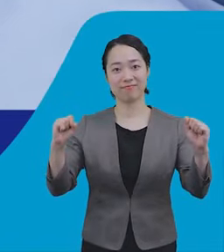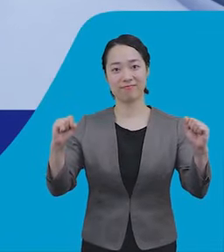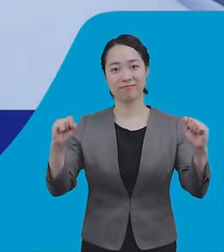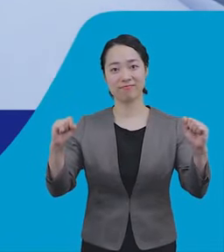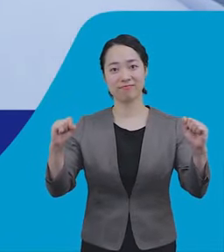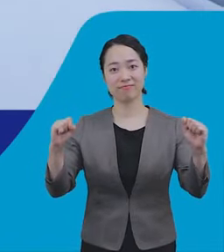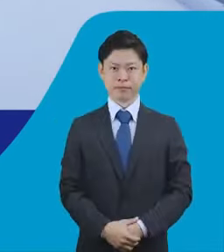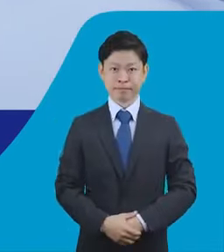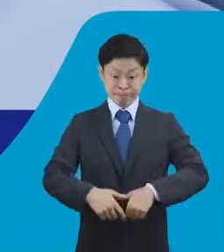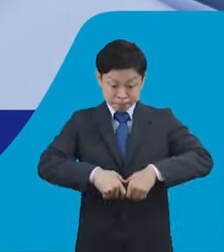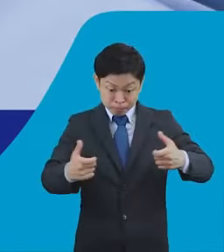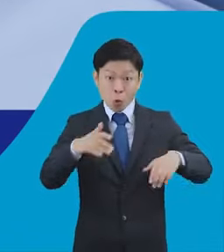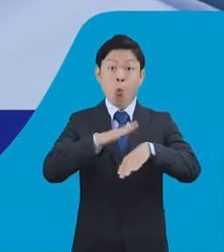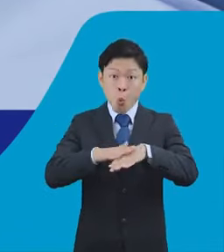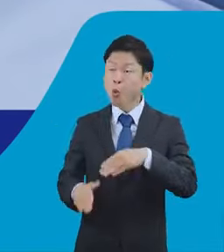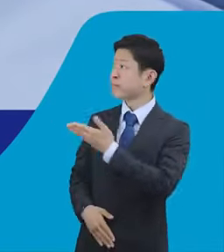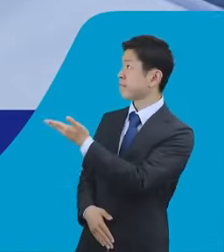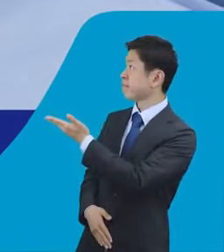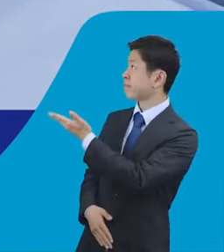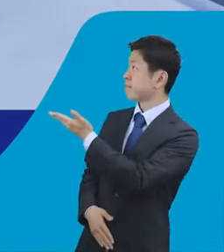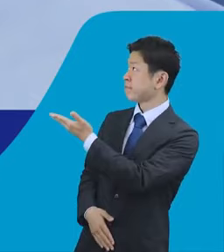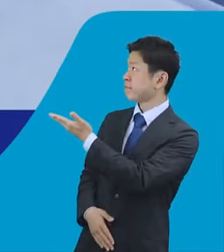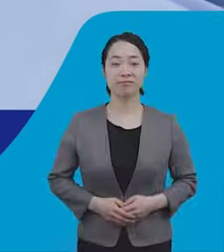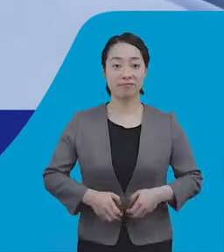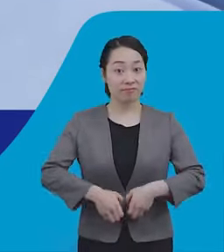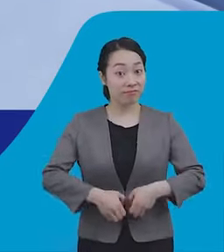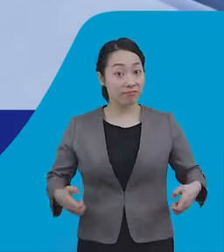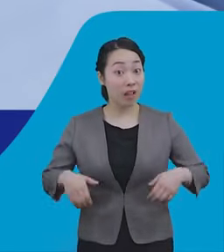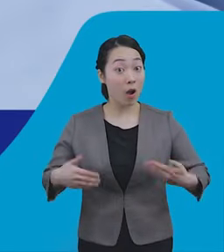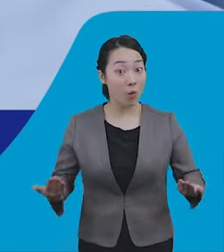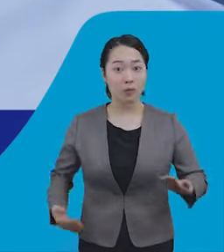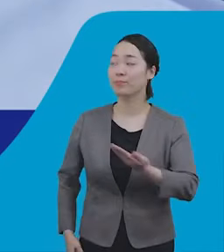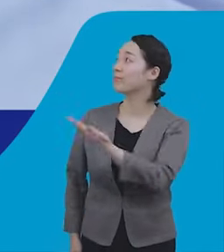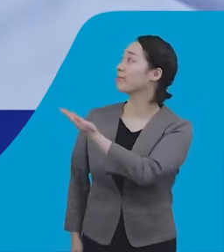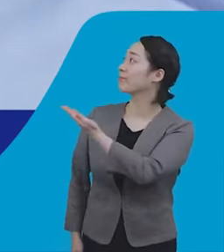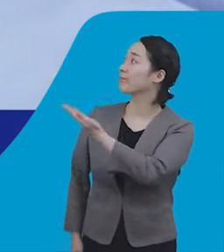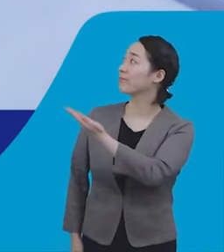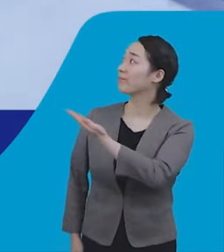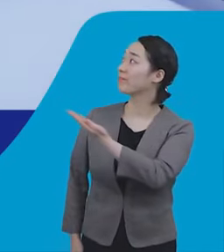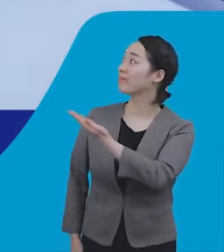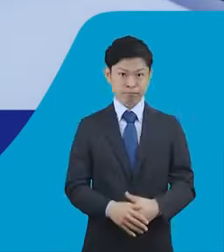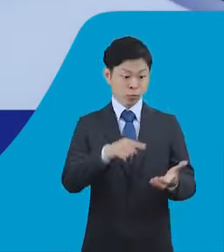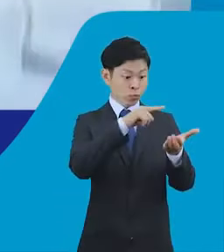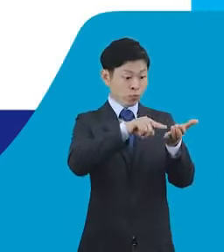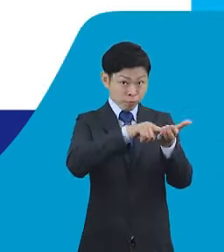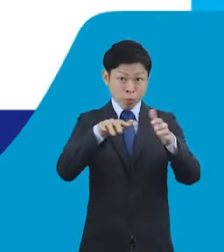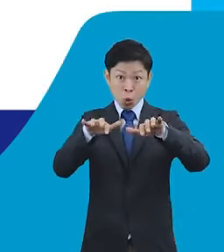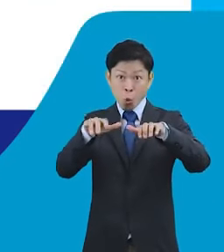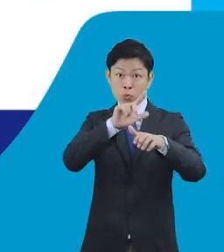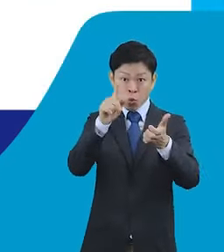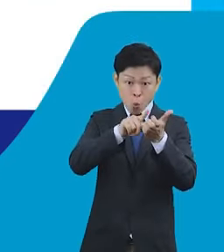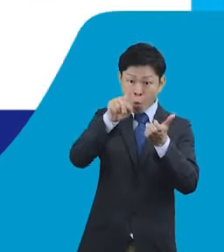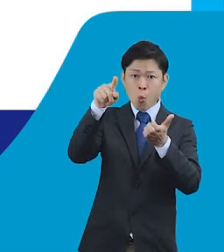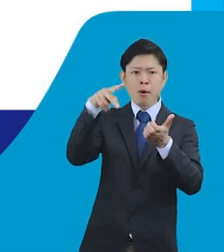case of sudden turbulence. 外す場合は金具の片方を持ち上げてください。 To unfasten, raise the flap. 電波を発する